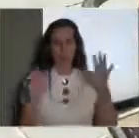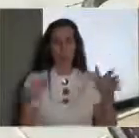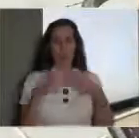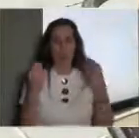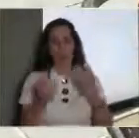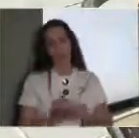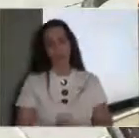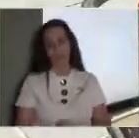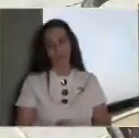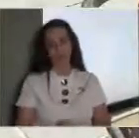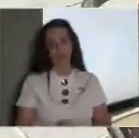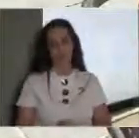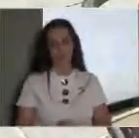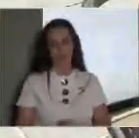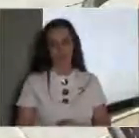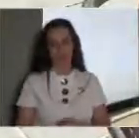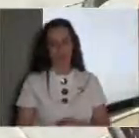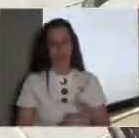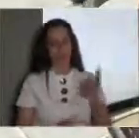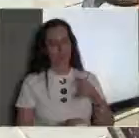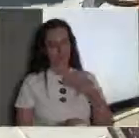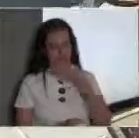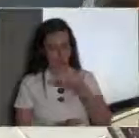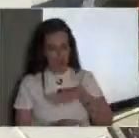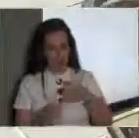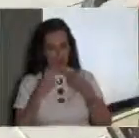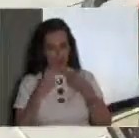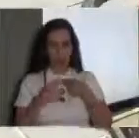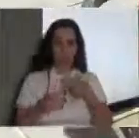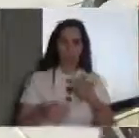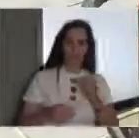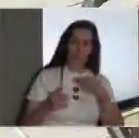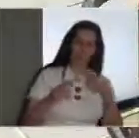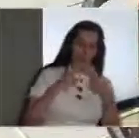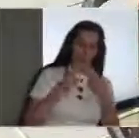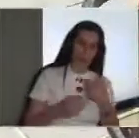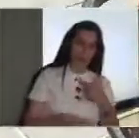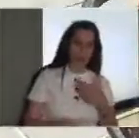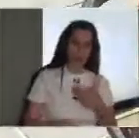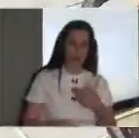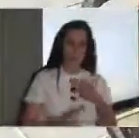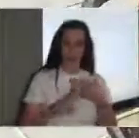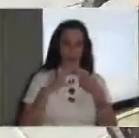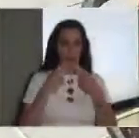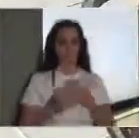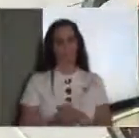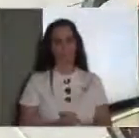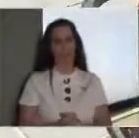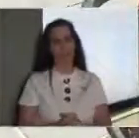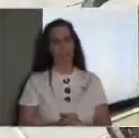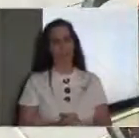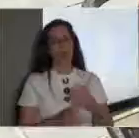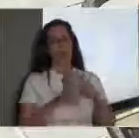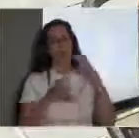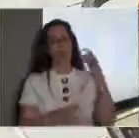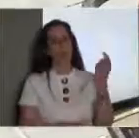ישראל. תגיד, ישראל, יש עוד שתי שאלות, אתה רוצה לענות? אם אני אוכל, אם אני רוצה אני אענה, אם אני יכול אני אענה.